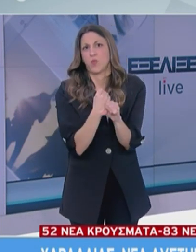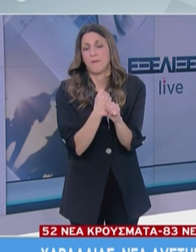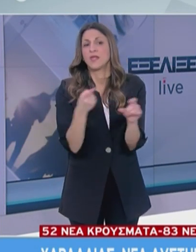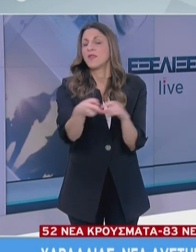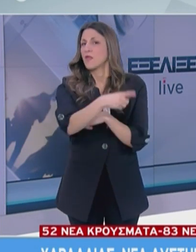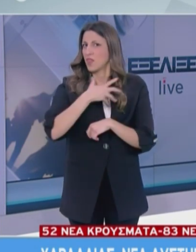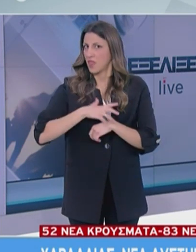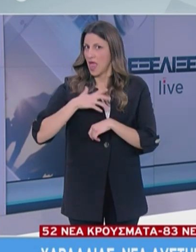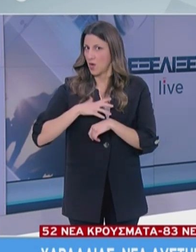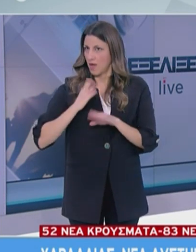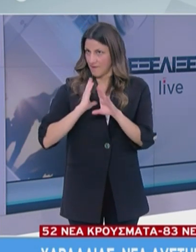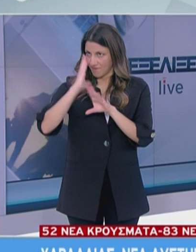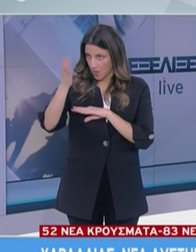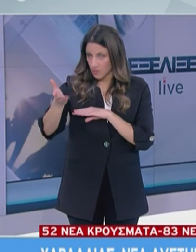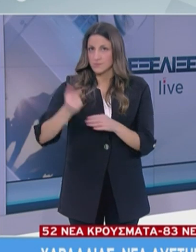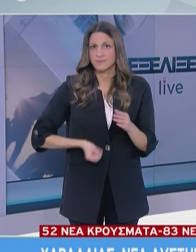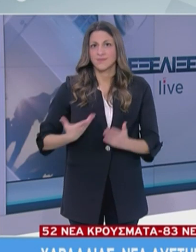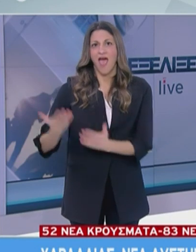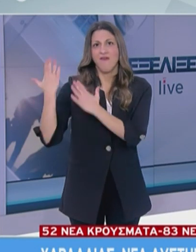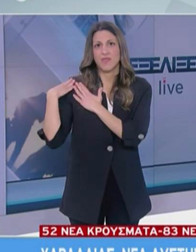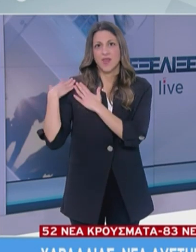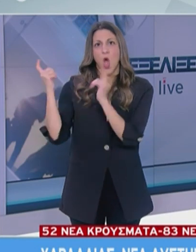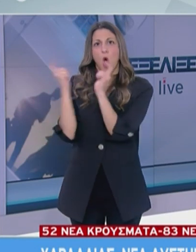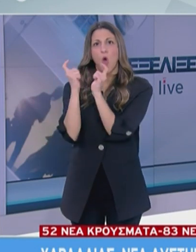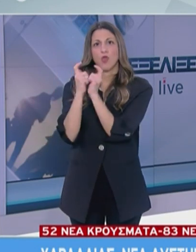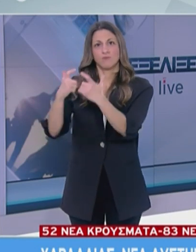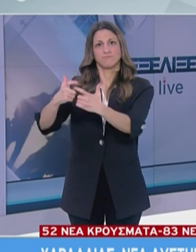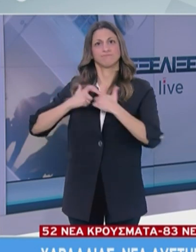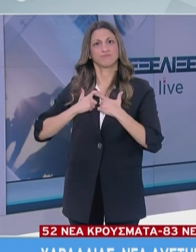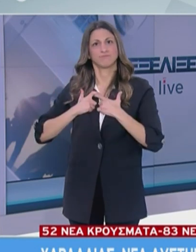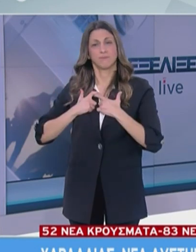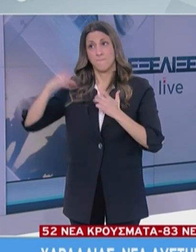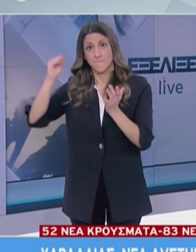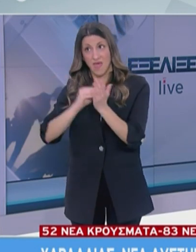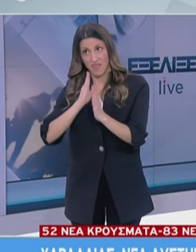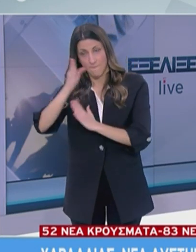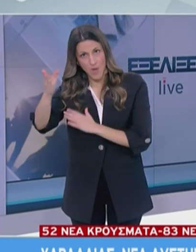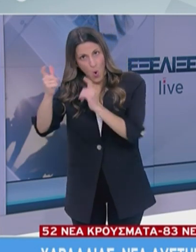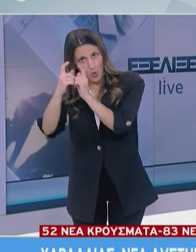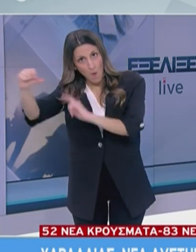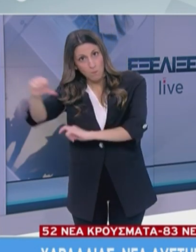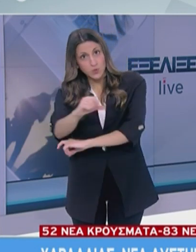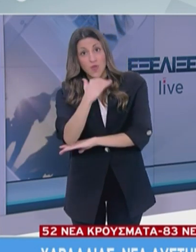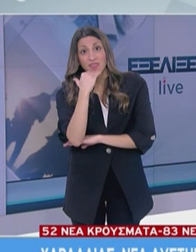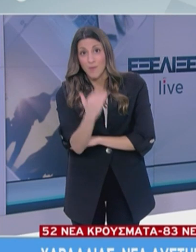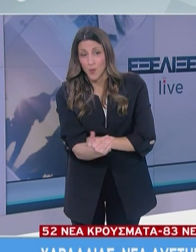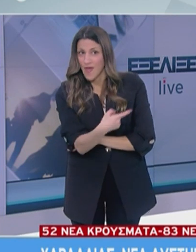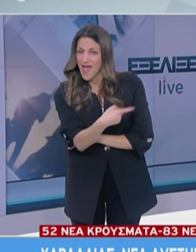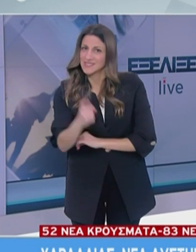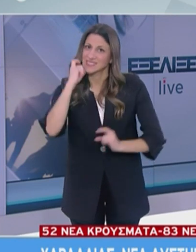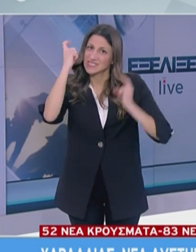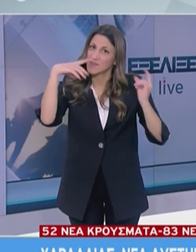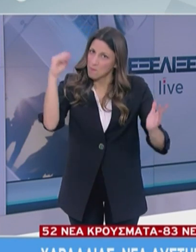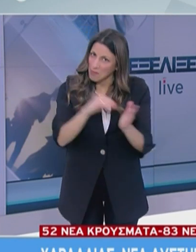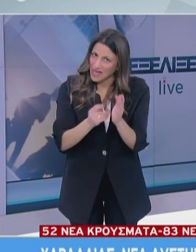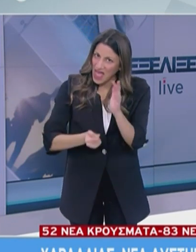φύγουν ότι με δική τους ευθύνη θα παραμείνουν αποκλεισμένοι στα χωριά τους. Τους παρακαλώ να τους σκεφτούν ξανά και να παραμείνουν μαζί μας, να